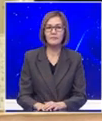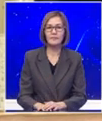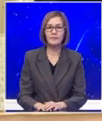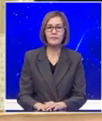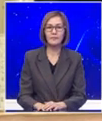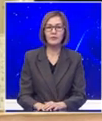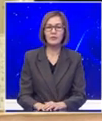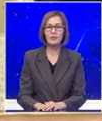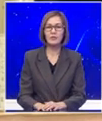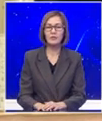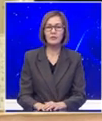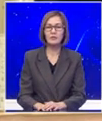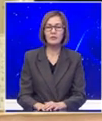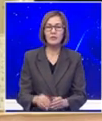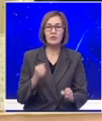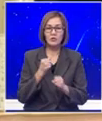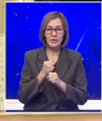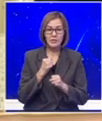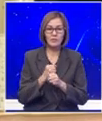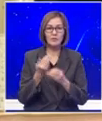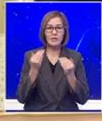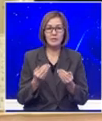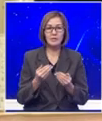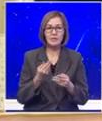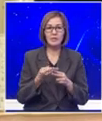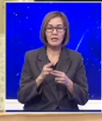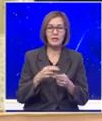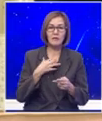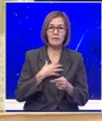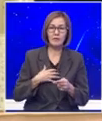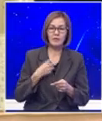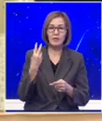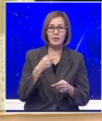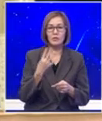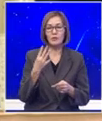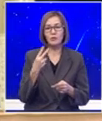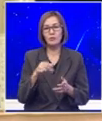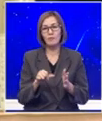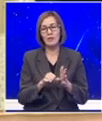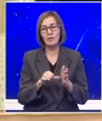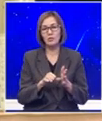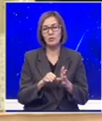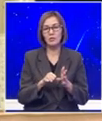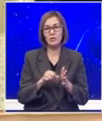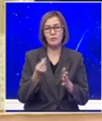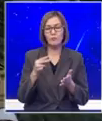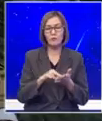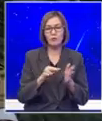Енді сол реконструкцияны жасау қазіргі 2024-2026 жылдарға бюджетте қаралды.